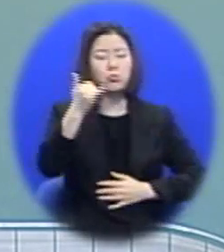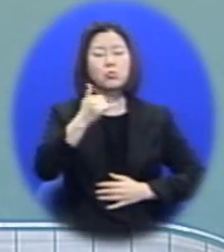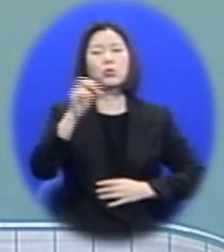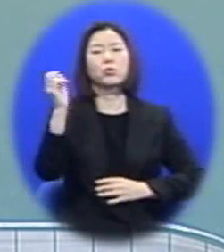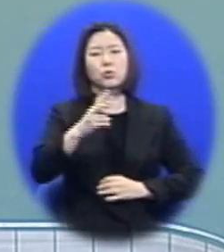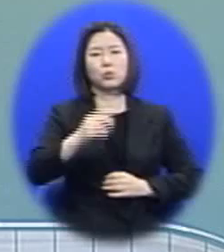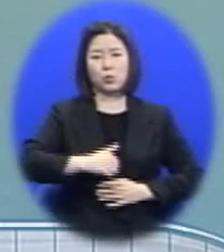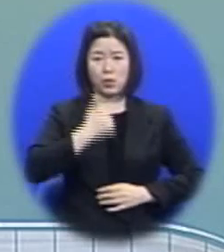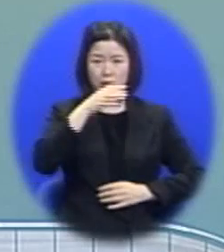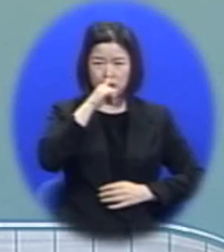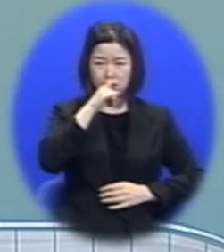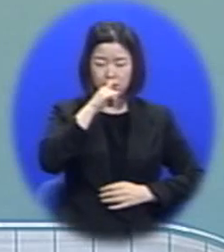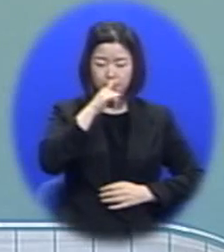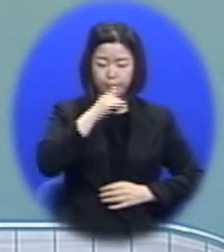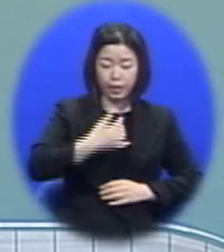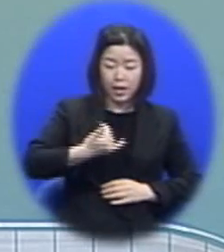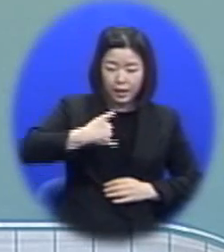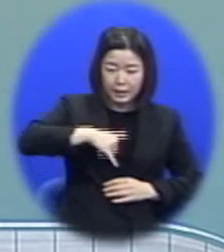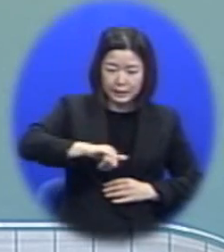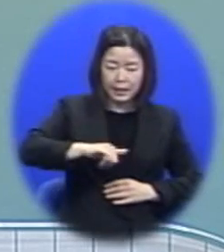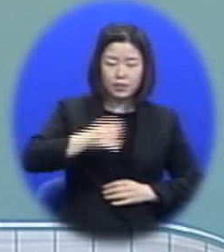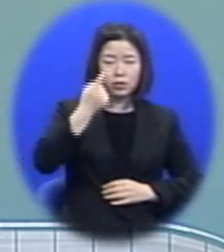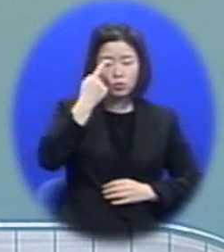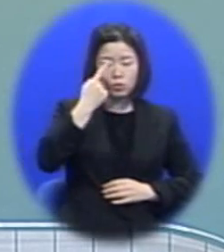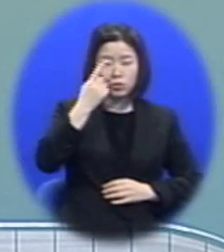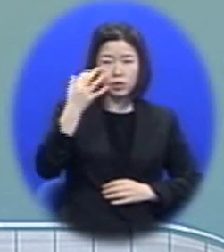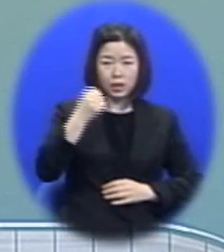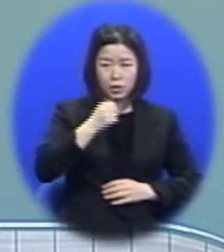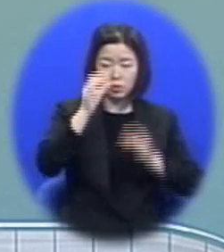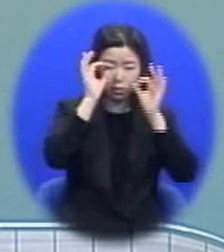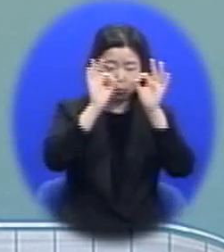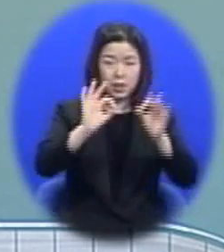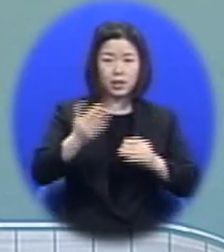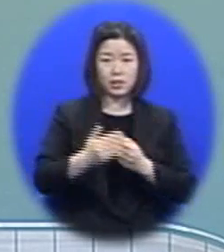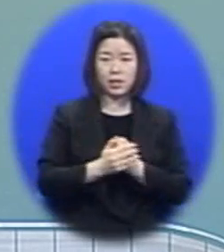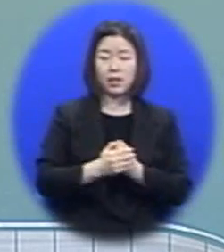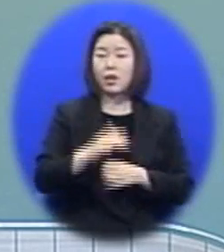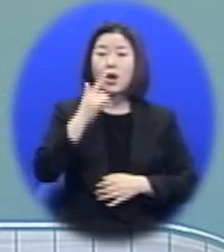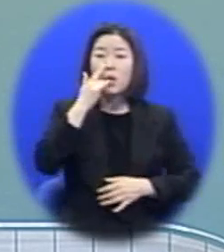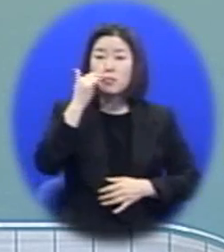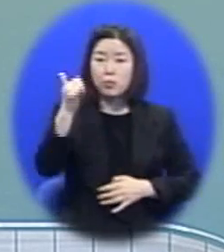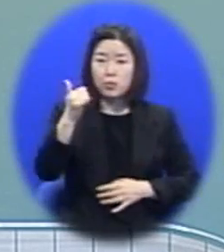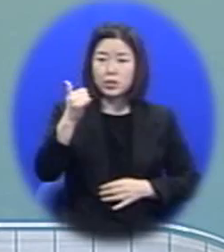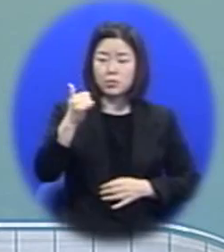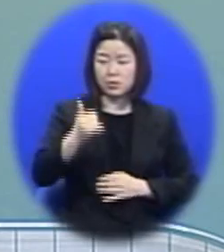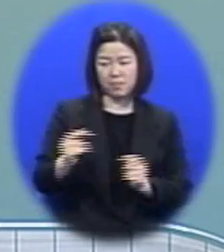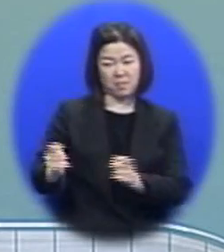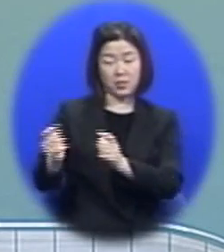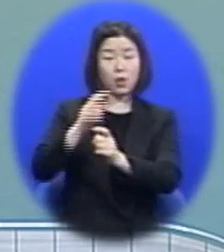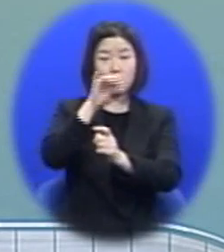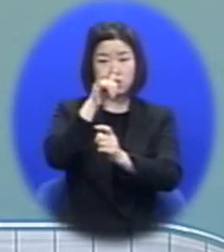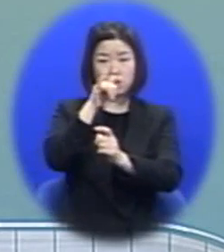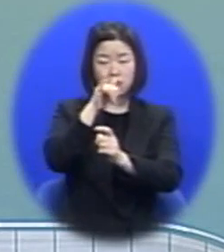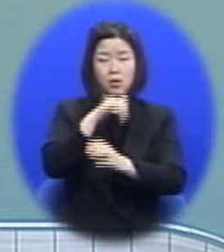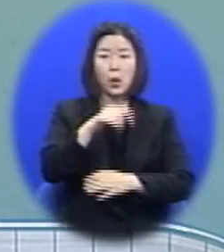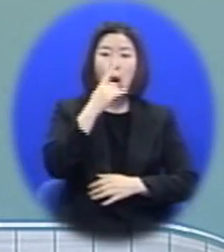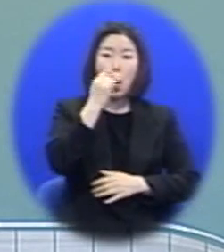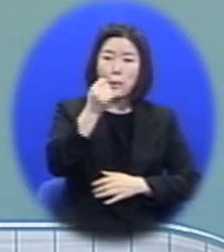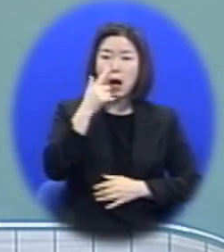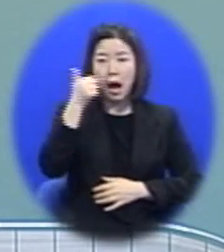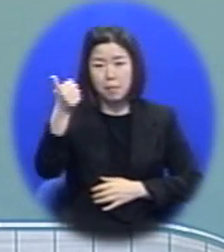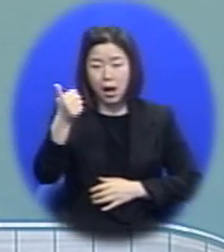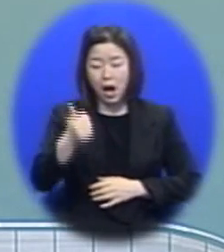눈으로 보야 됩니다 아 부모는 싸우면서 아이들이 다 압니다 엄마 아빠가